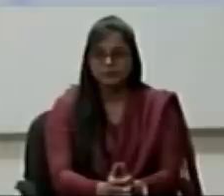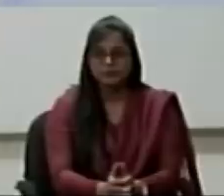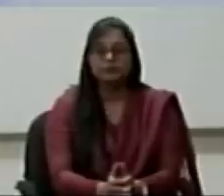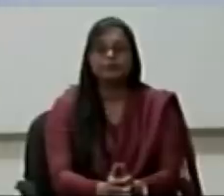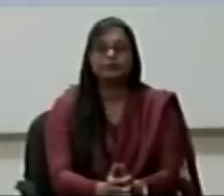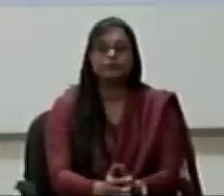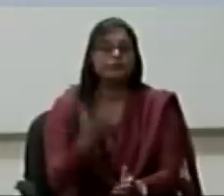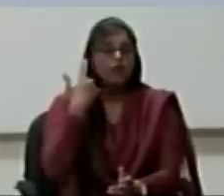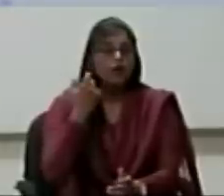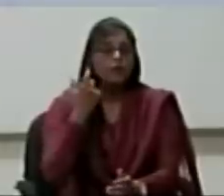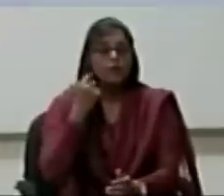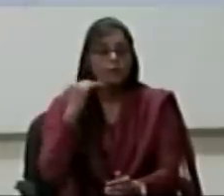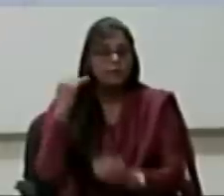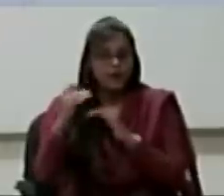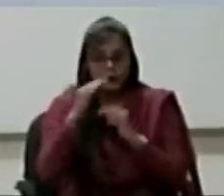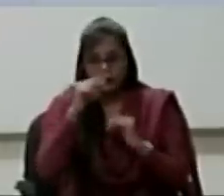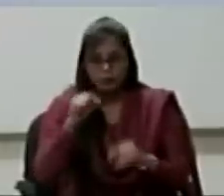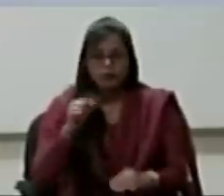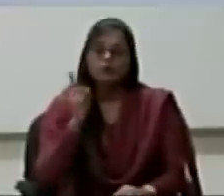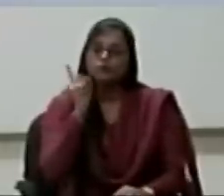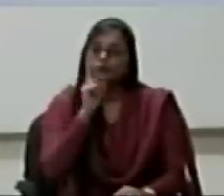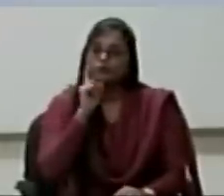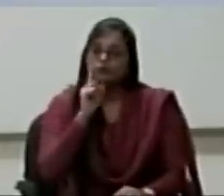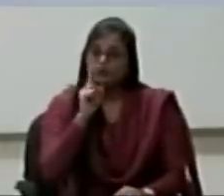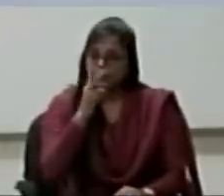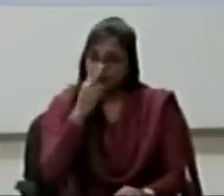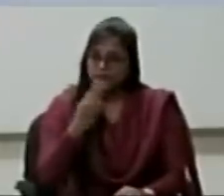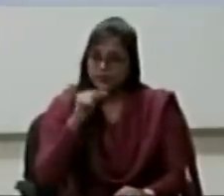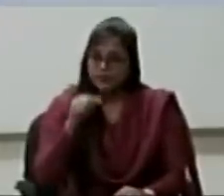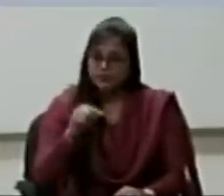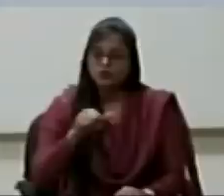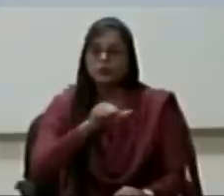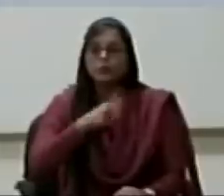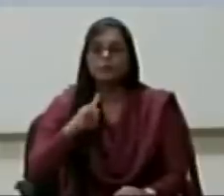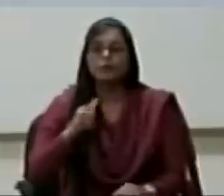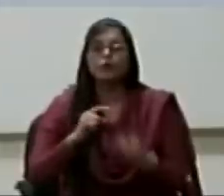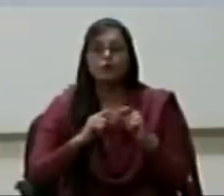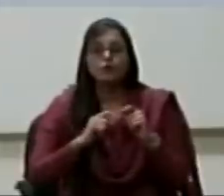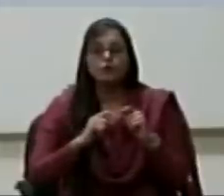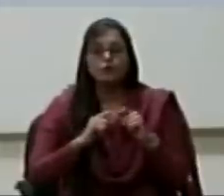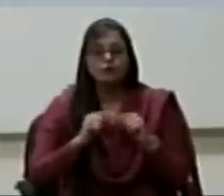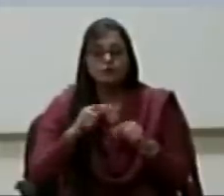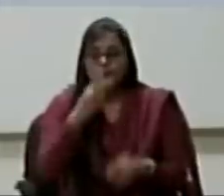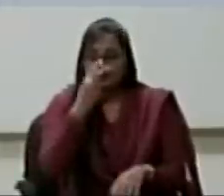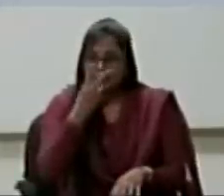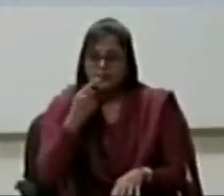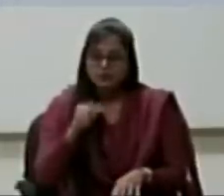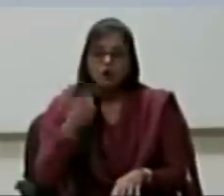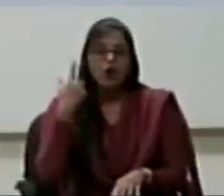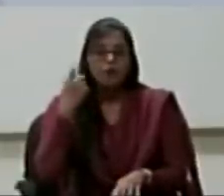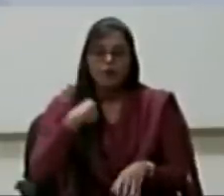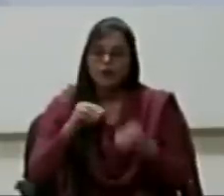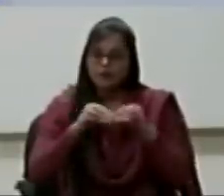সাংবাদিক ভাইরা, আমরা প্রতিদিন আমাদের লজিস্টিক কী রকমের আমরা সরবরাহ করেছি বা